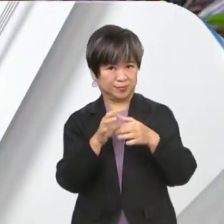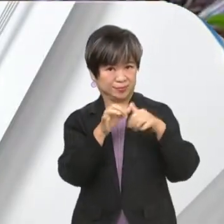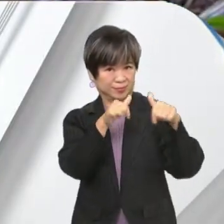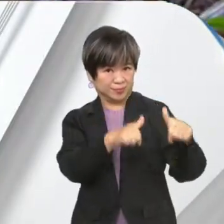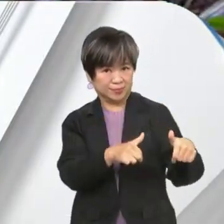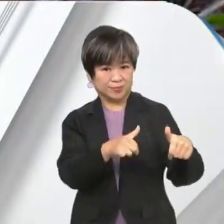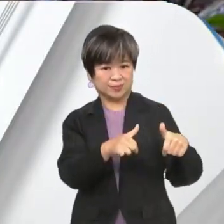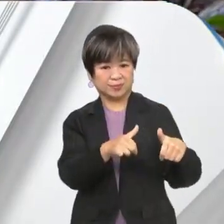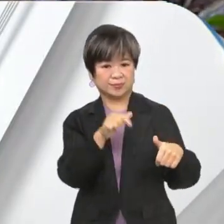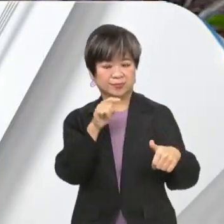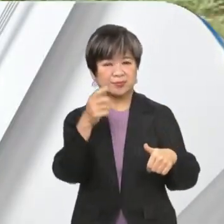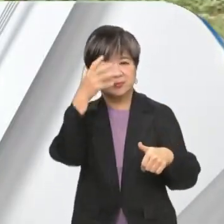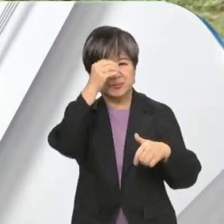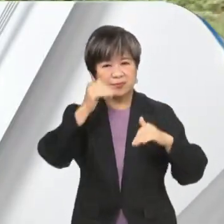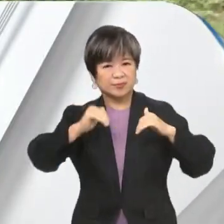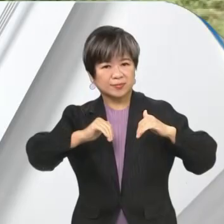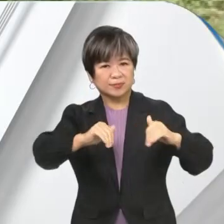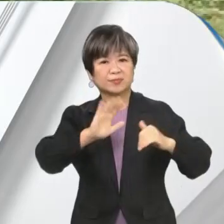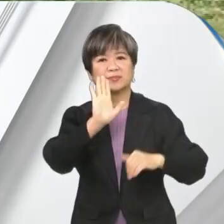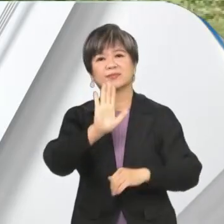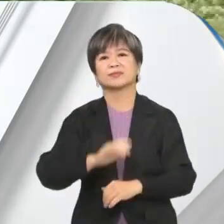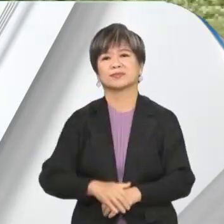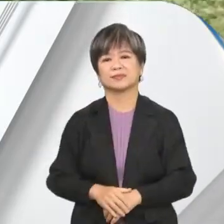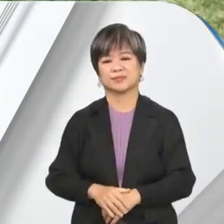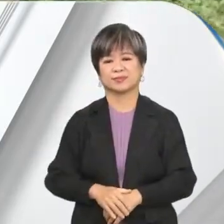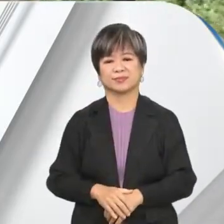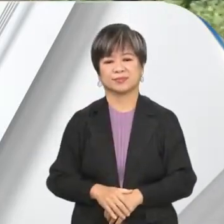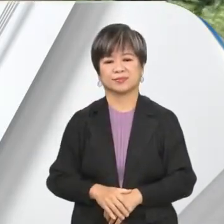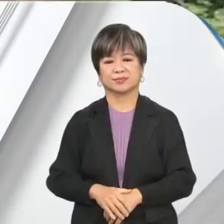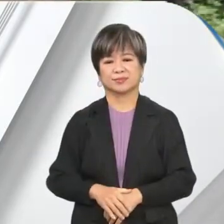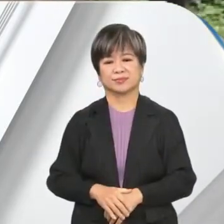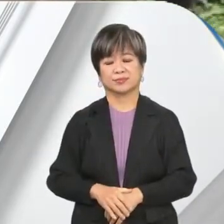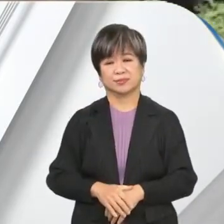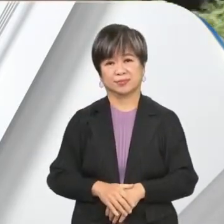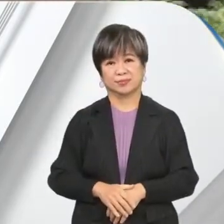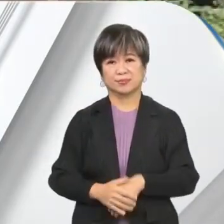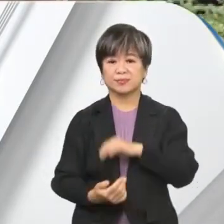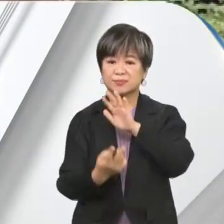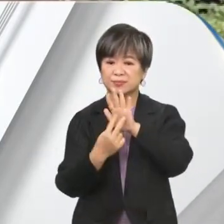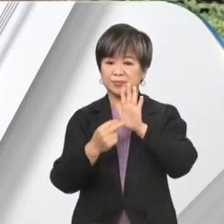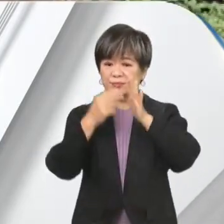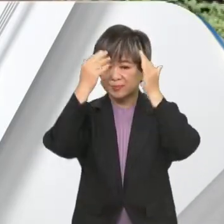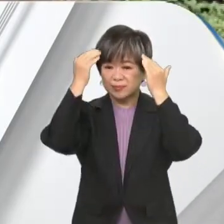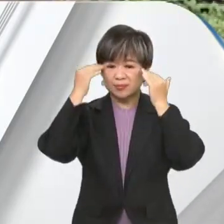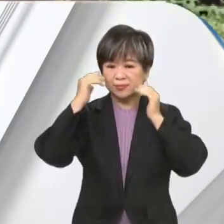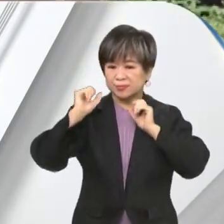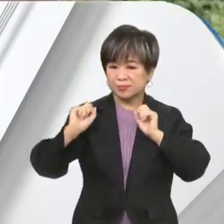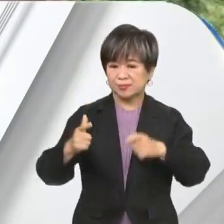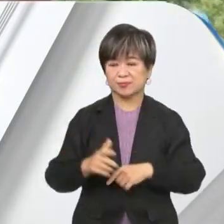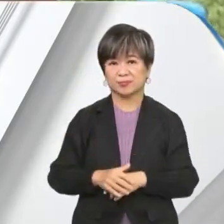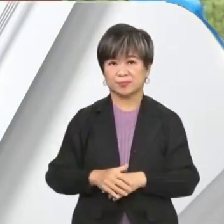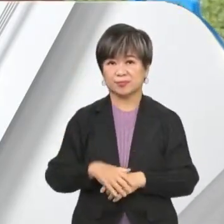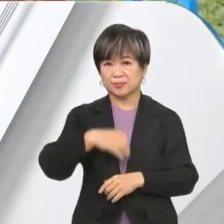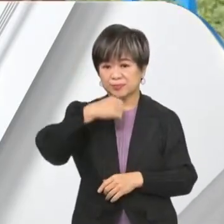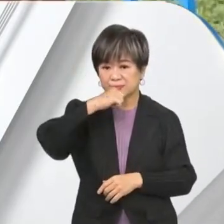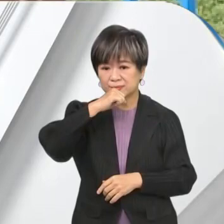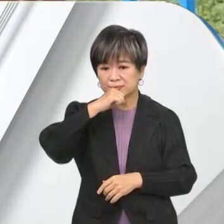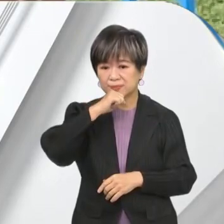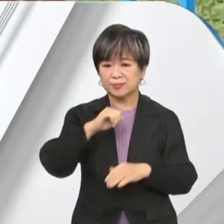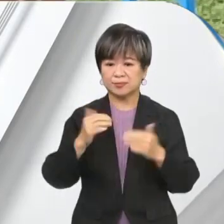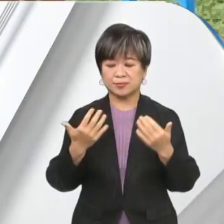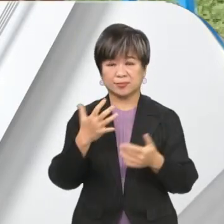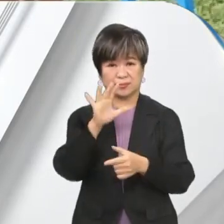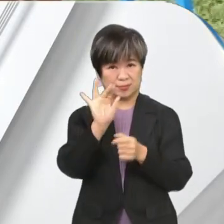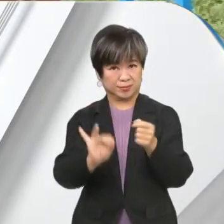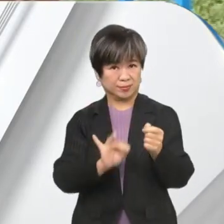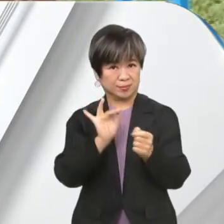有老街 한국의그길하고좀차이가나는거는좀인상적이었고그런느낌이들었던거